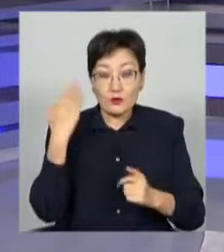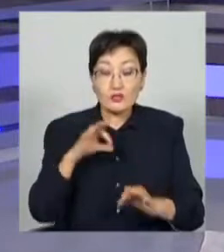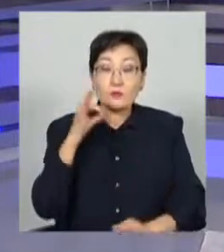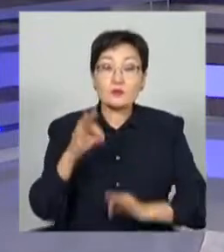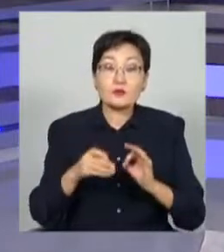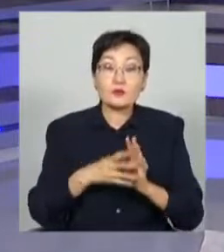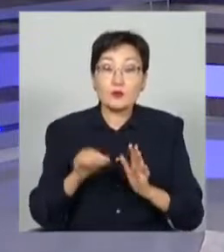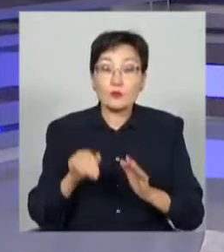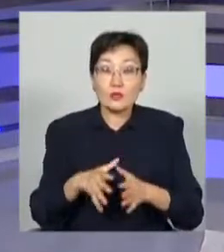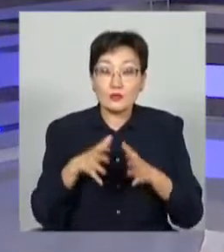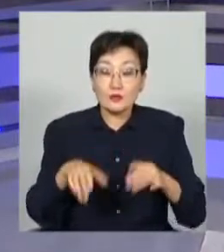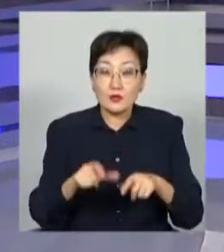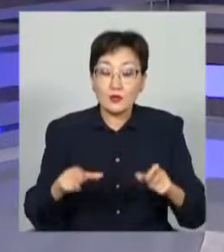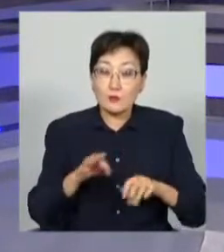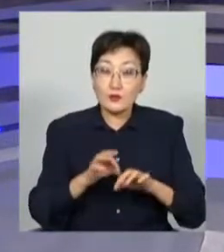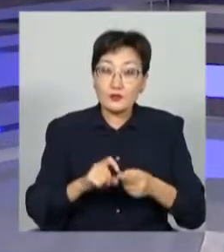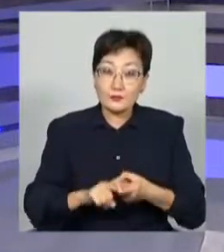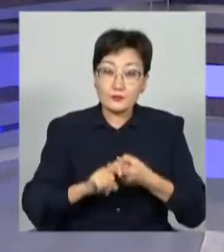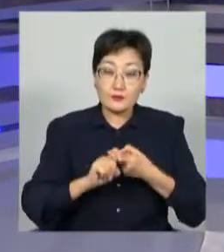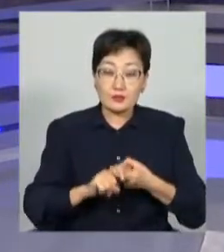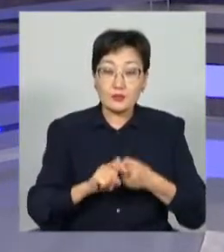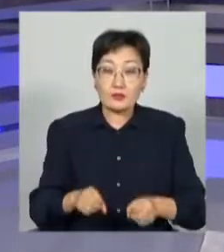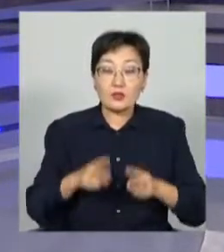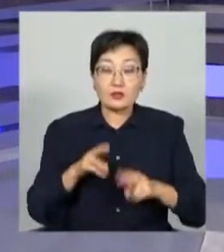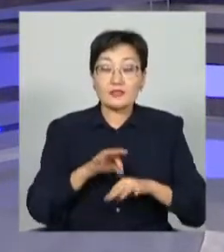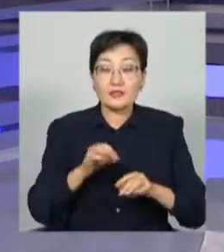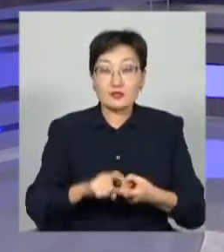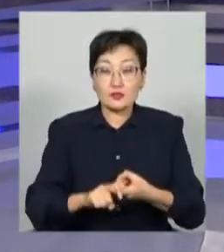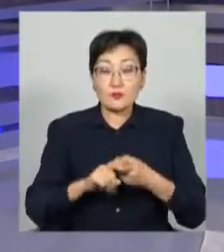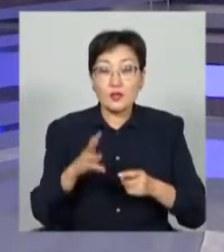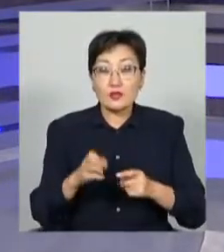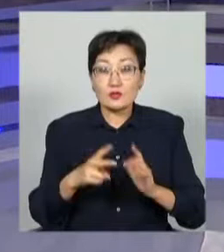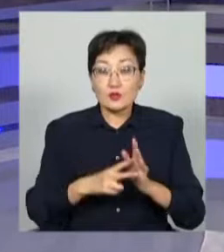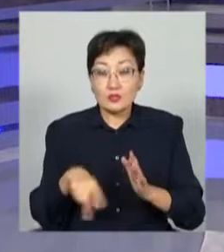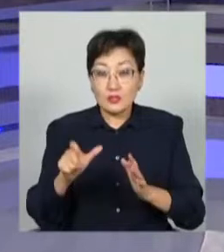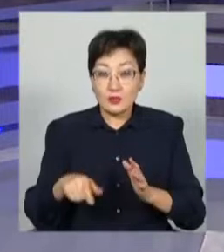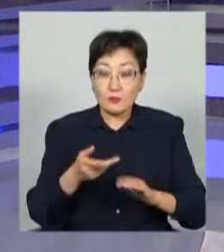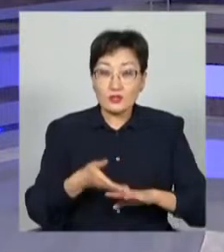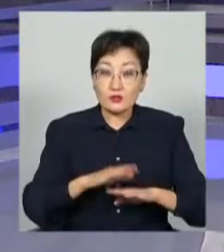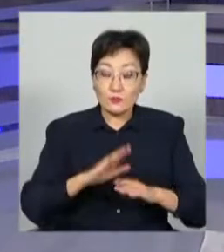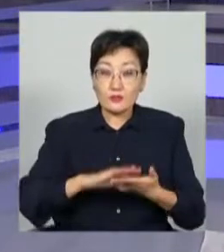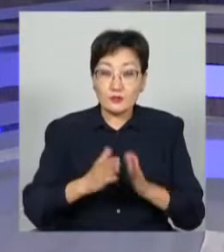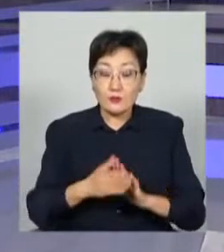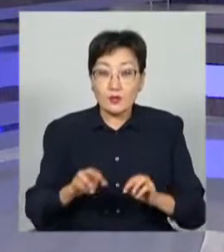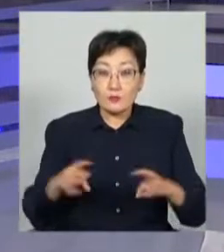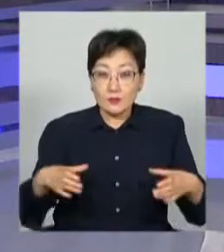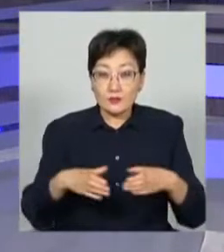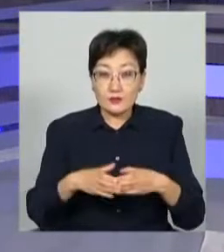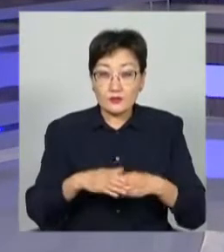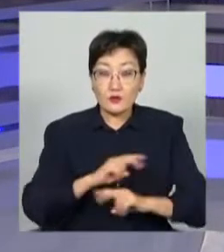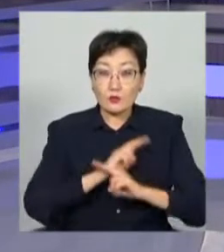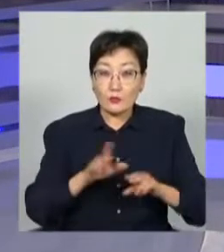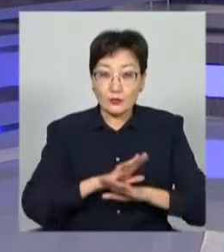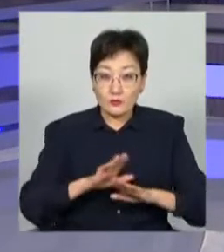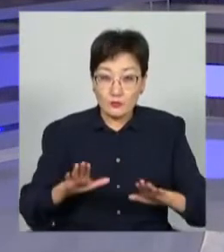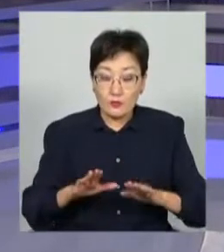өзінде 9000-нан астам адам індет жұқтырған. Ал қауіпті дертке шалдыққан 407 науқастың жағдайы ауыр. Үкімет өлім жетімге жол бермес